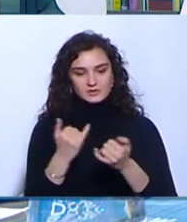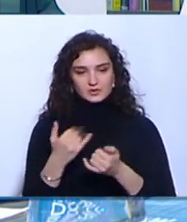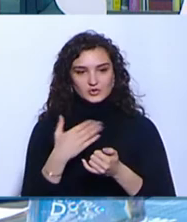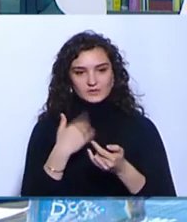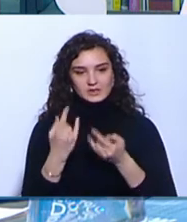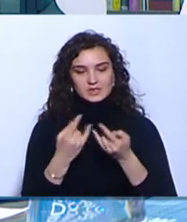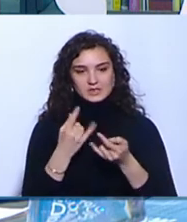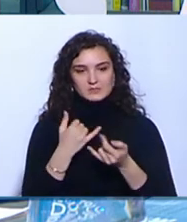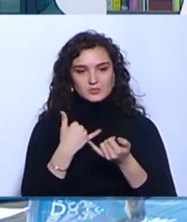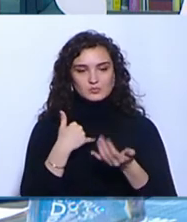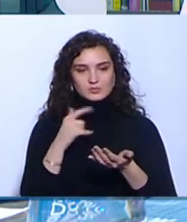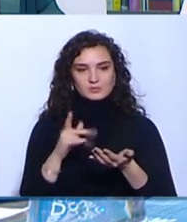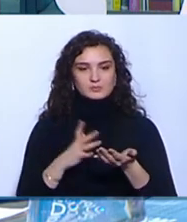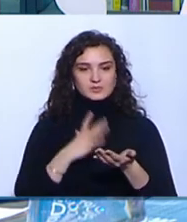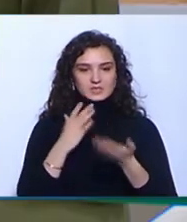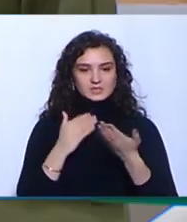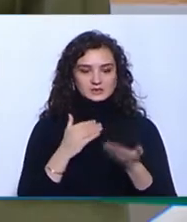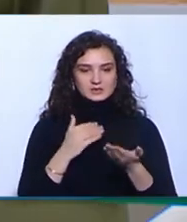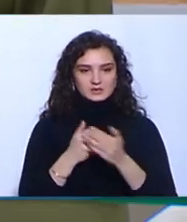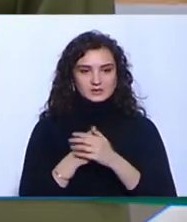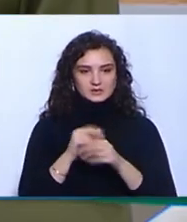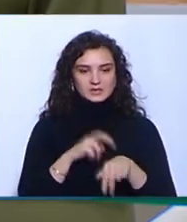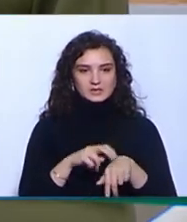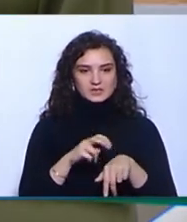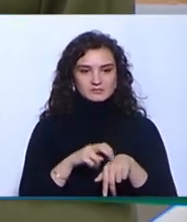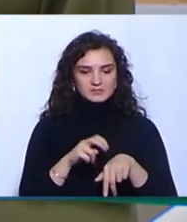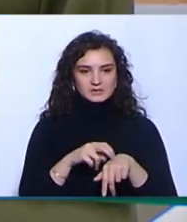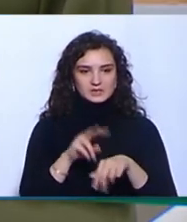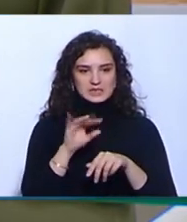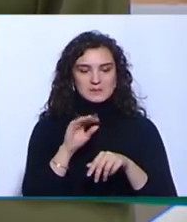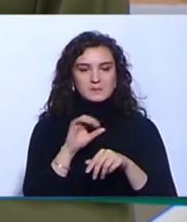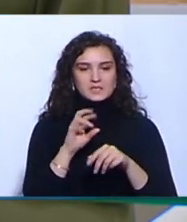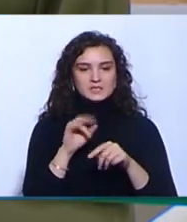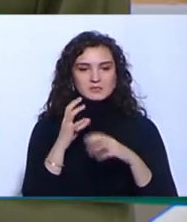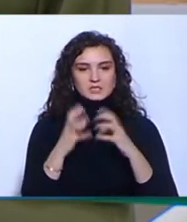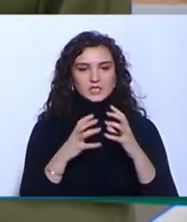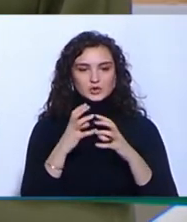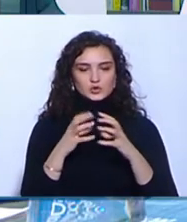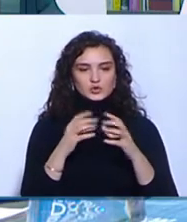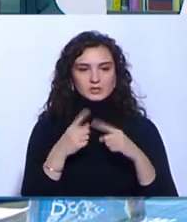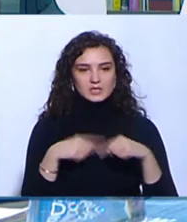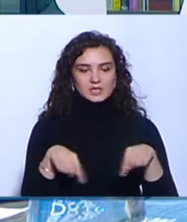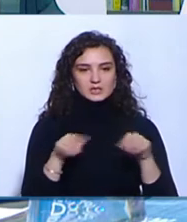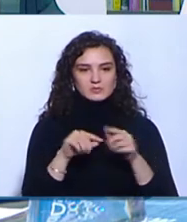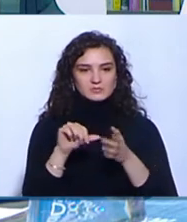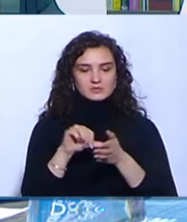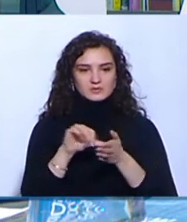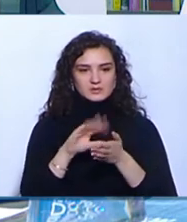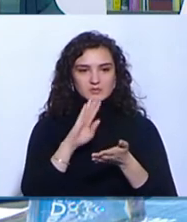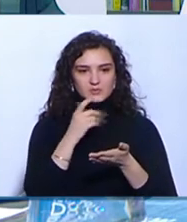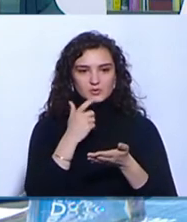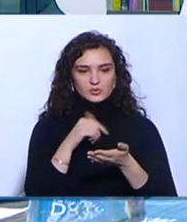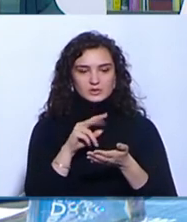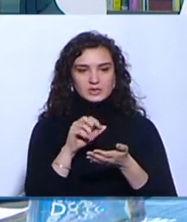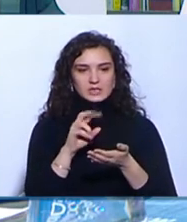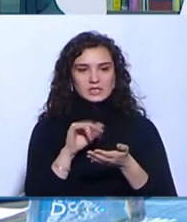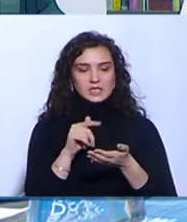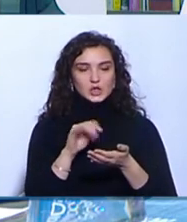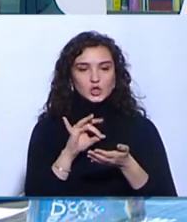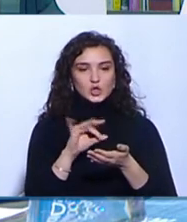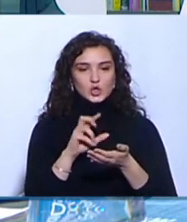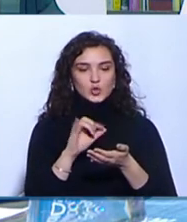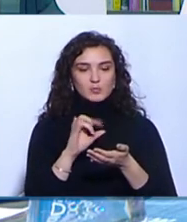დღევანდელი ჩვენი გადაცემის სტუმრები ბრძანდებოდნენ: ექიმი, ლიმფედემის საერთაშორისო გაერთიანების წევრი ქალბატონი ლელა